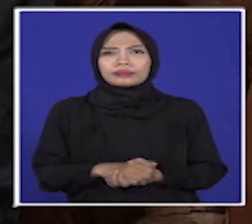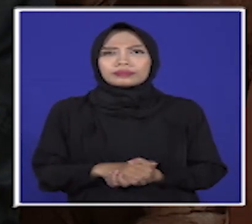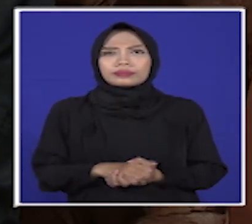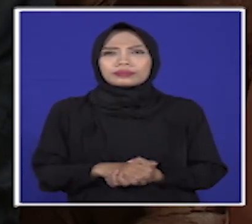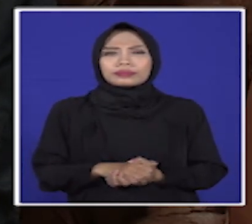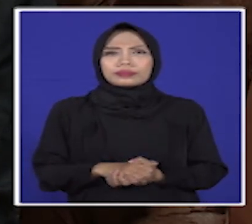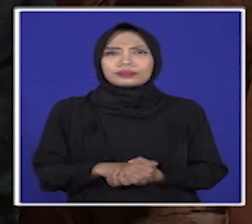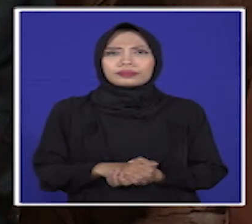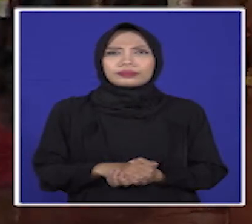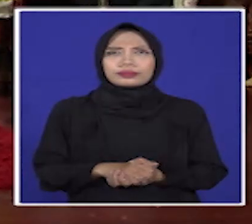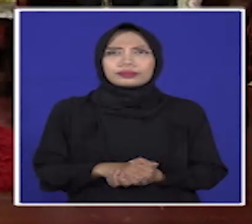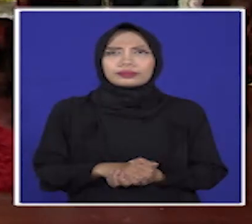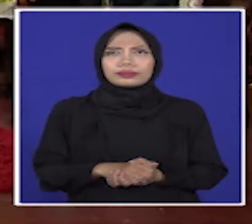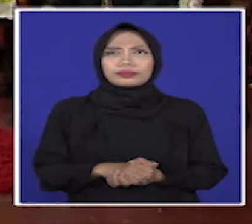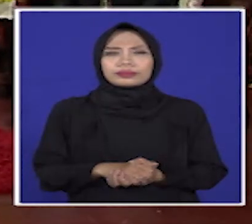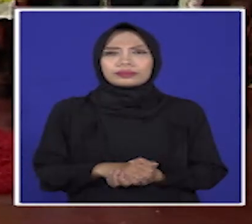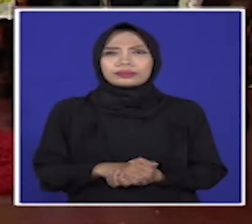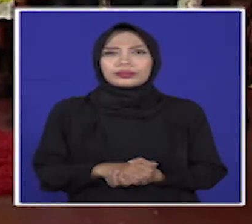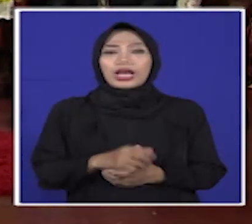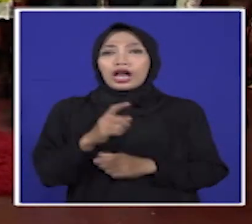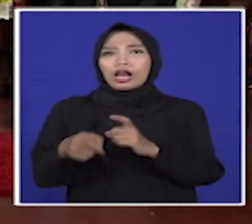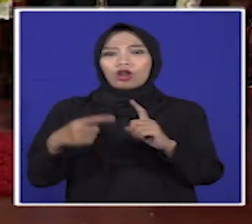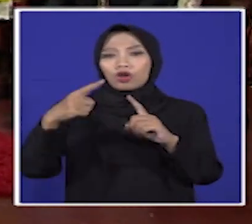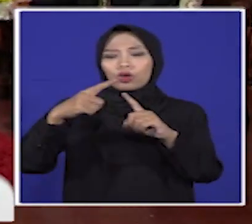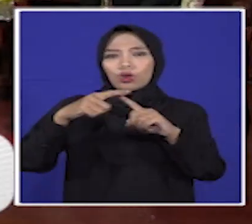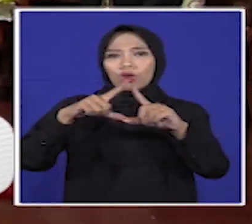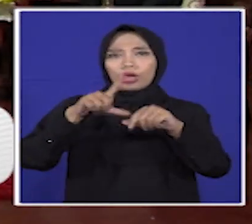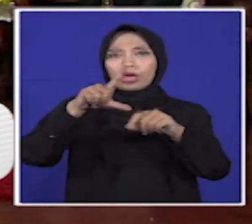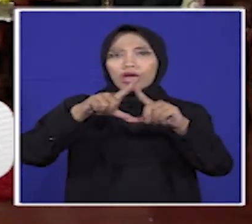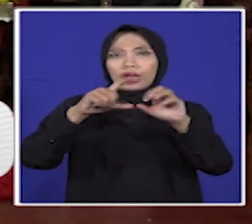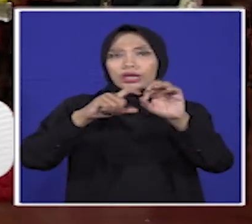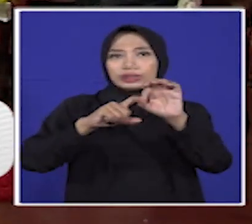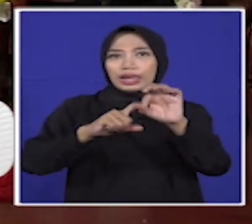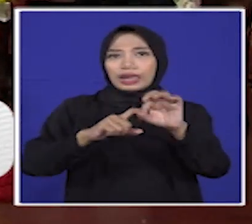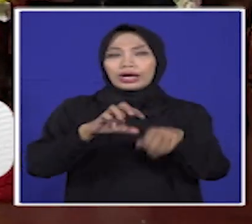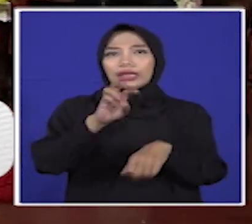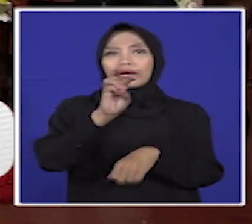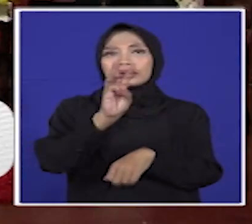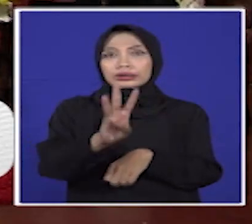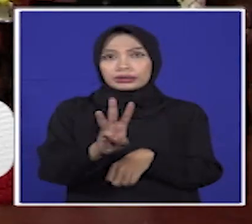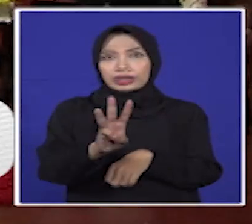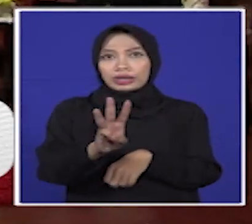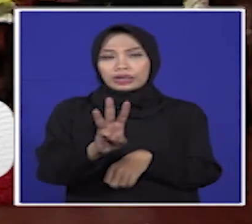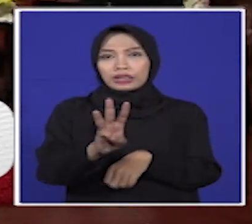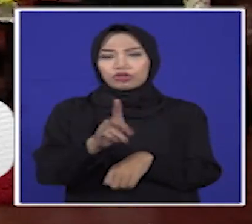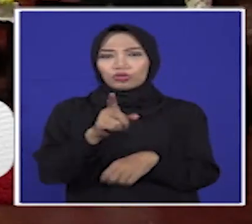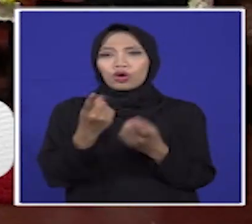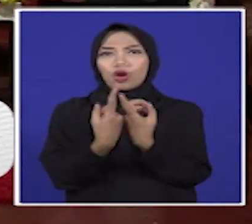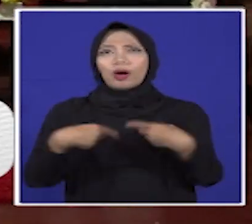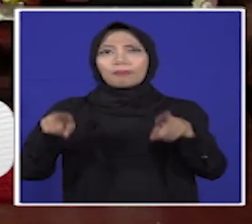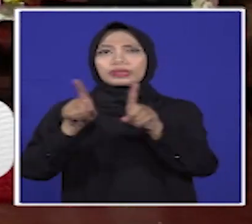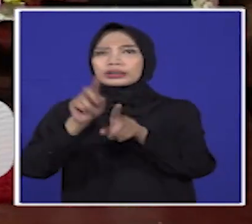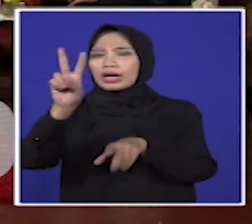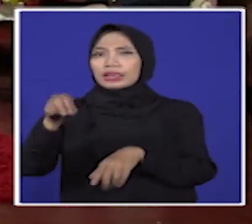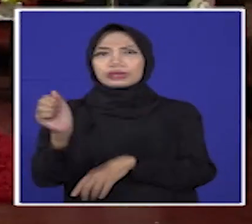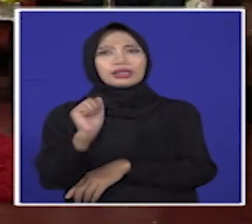boleh balik lagi. Kalau ini sudah talak 3. Tapi kalau masih talak bain, artinya belum talak 3, masih ada kesempatan untuk